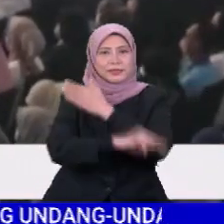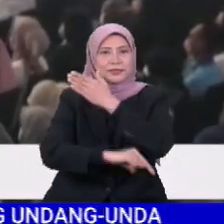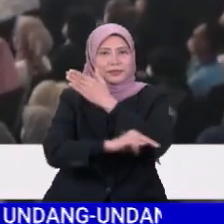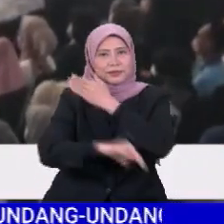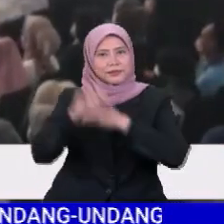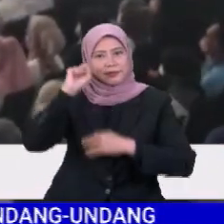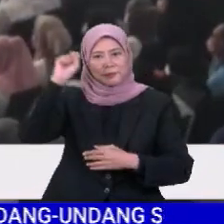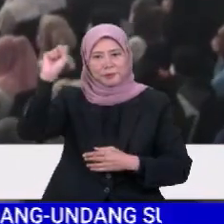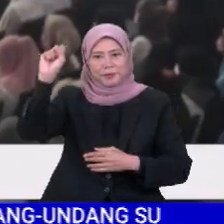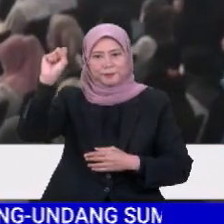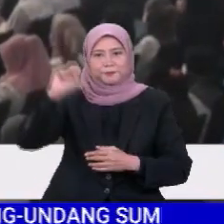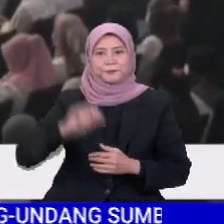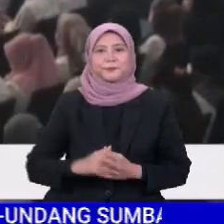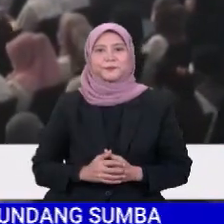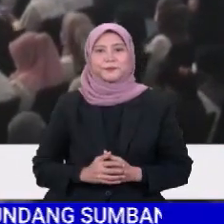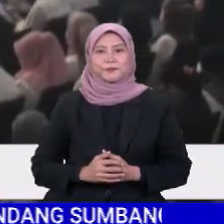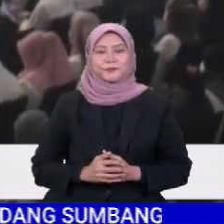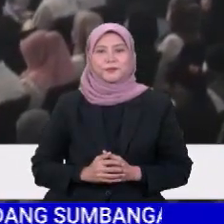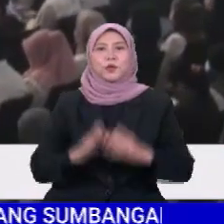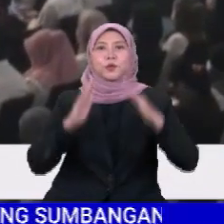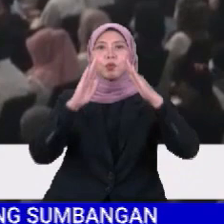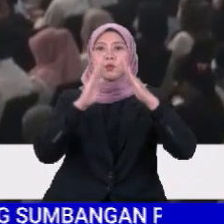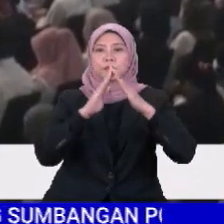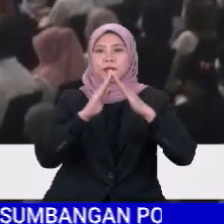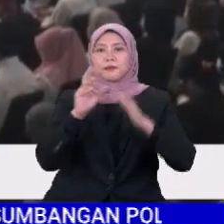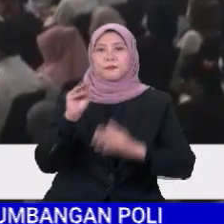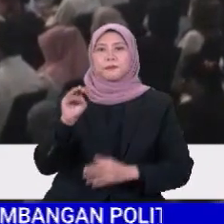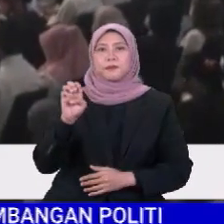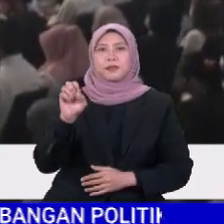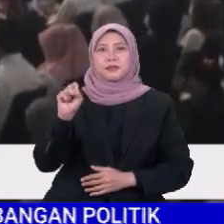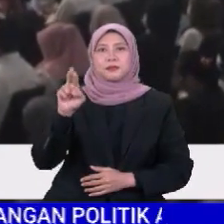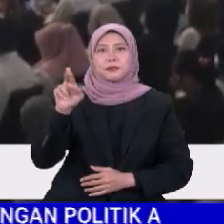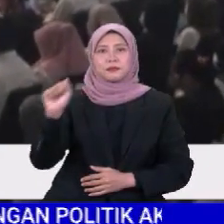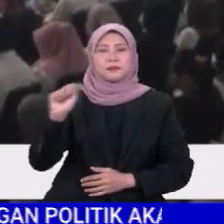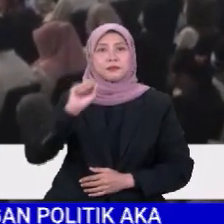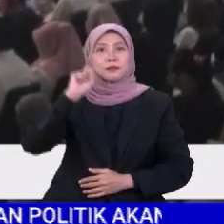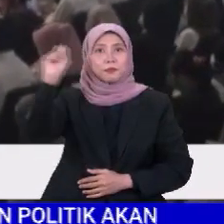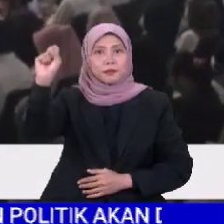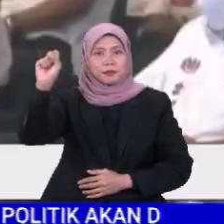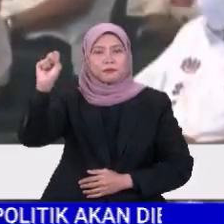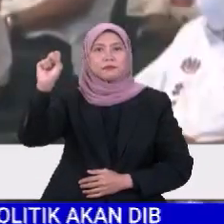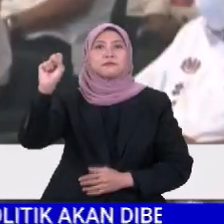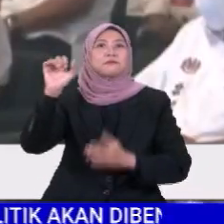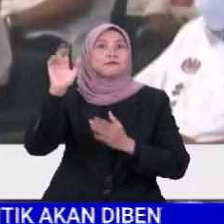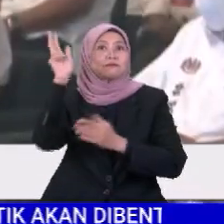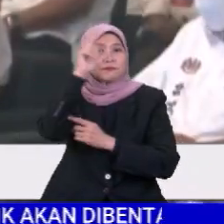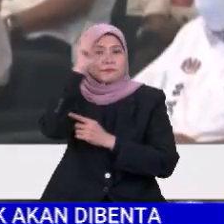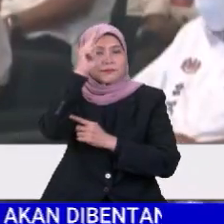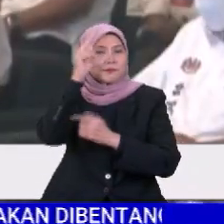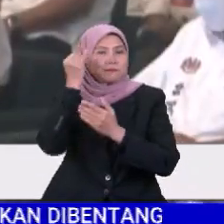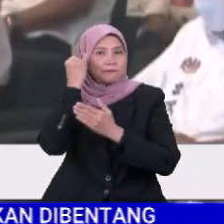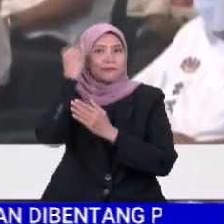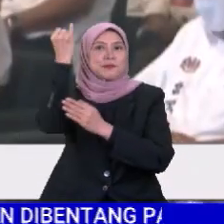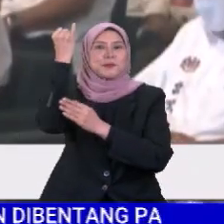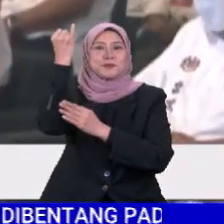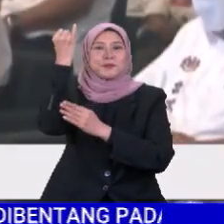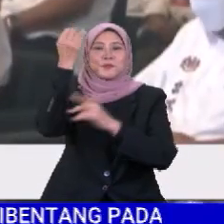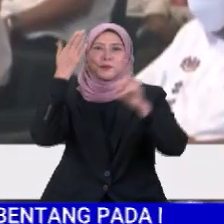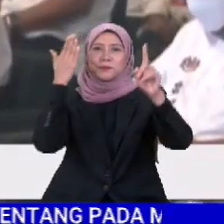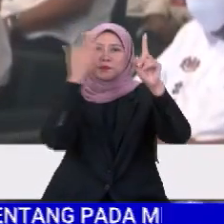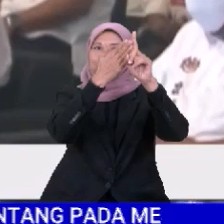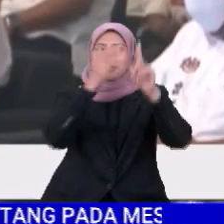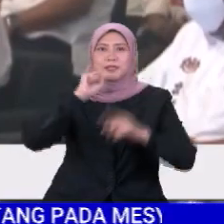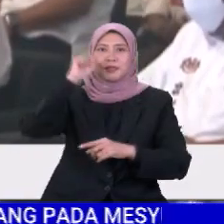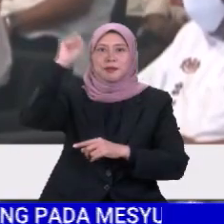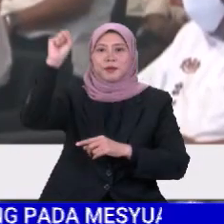Sabah. Rumah Mesra SMJ merupakan inisiatif baru kerajaan negeri di bawah Hala 7